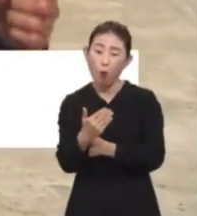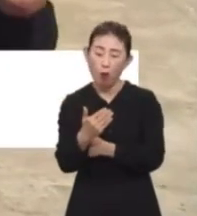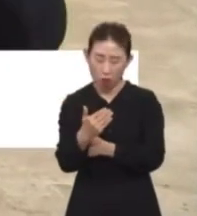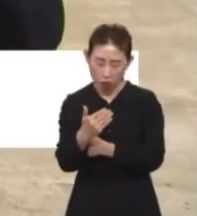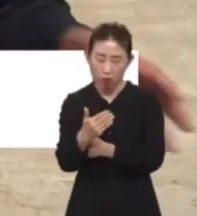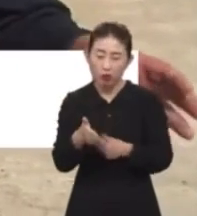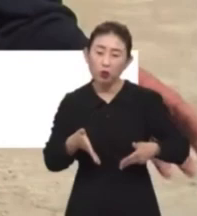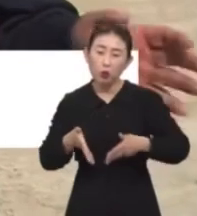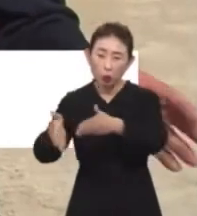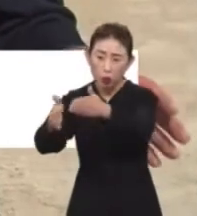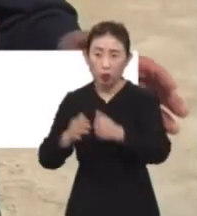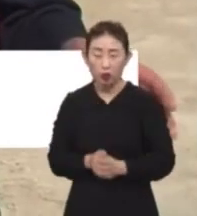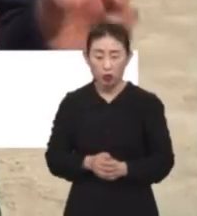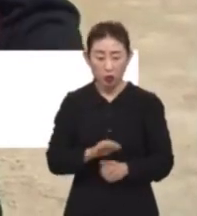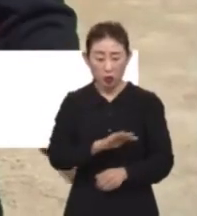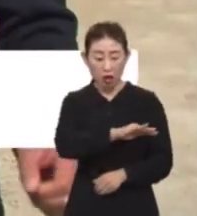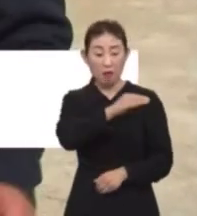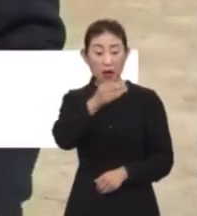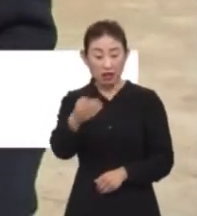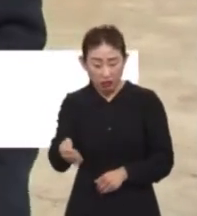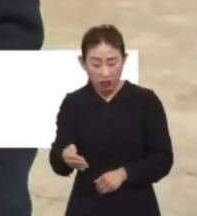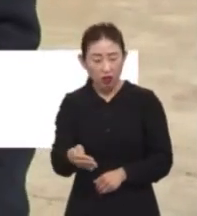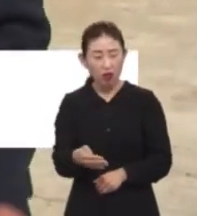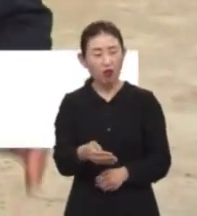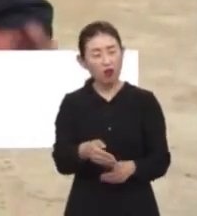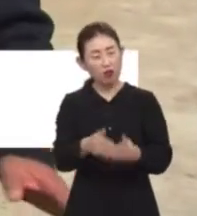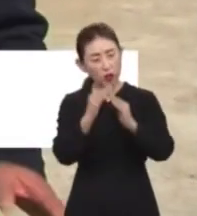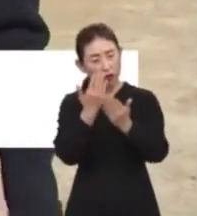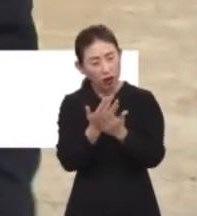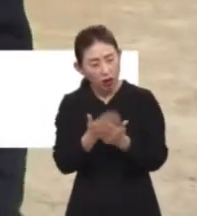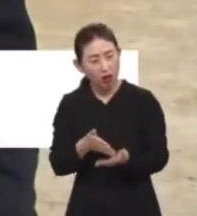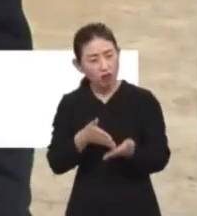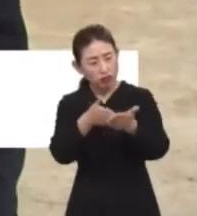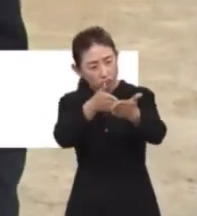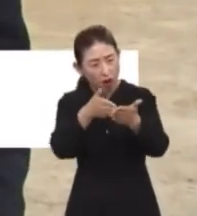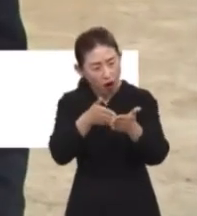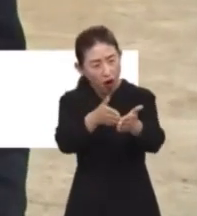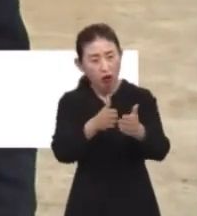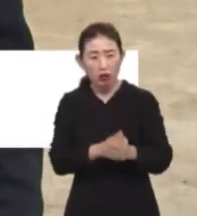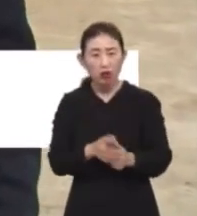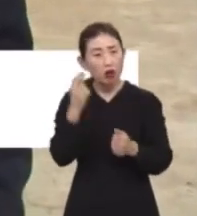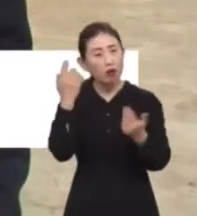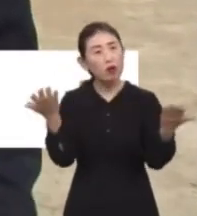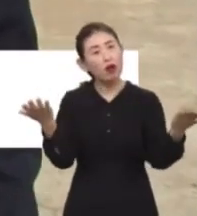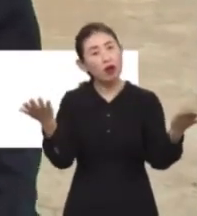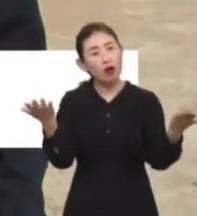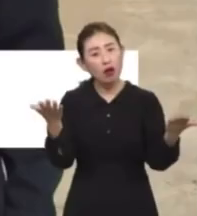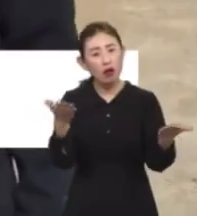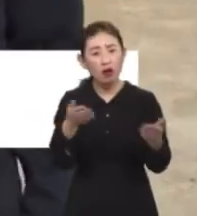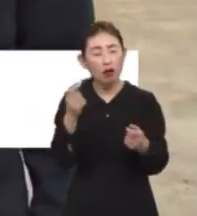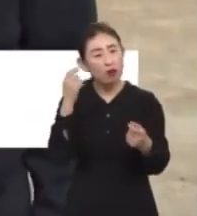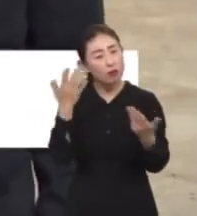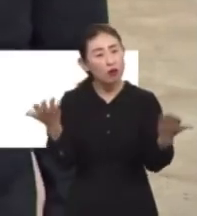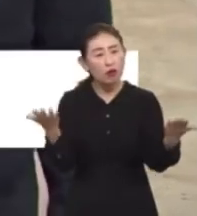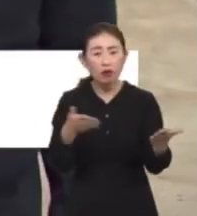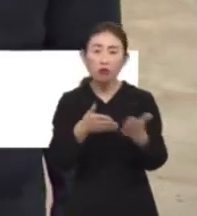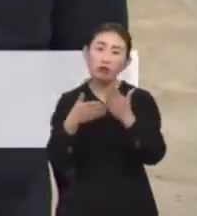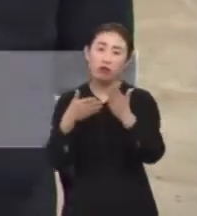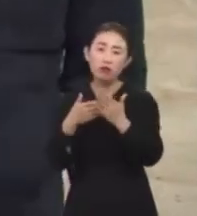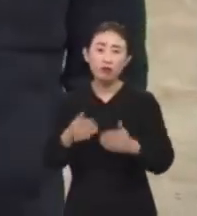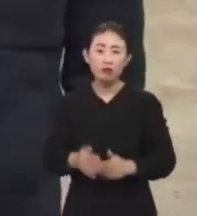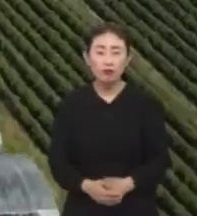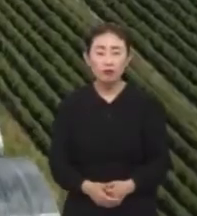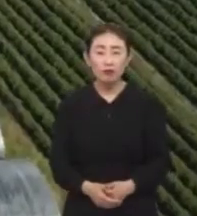위험하니까 이게 방지턱도 해달라고 이게 몇 번 건의는 했는데 아직은 그 저희가 엇금은 거니 무슨 답변이나 이런 게 없어요.